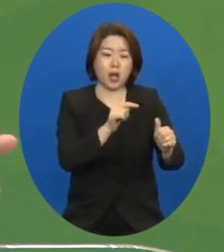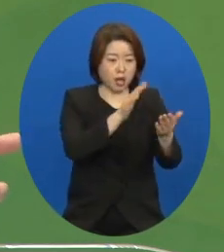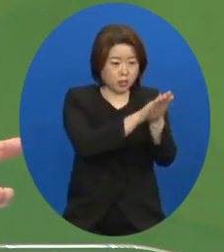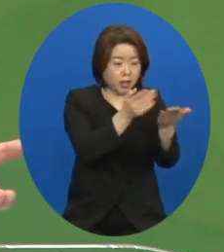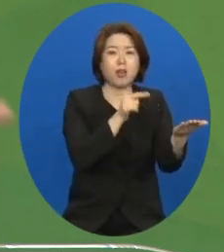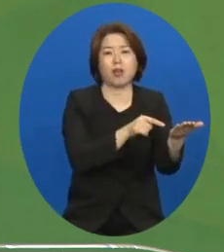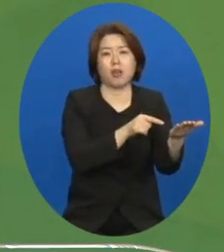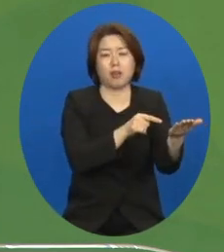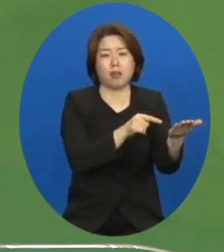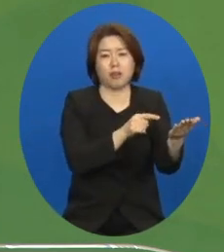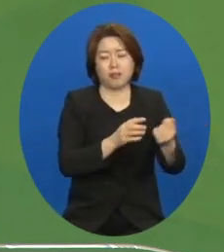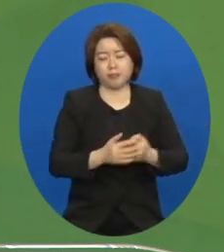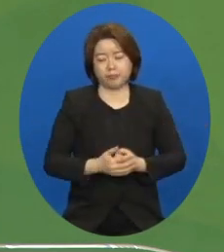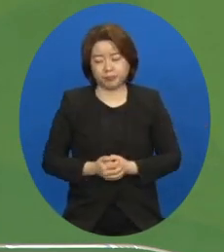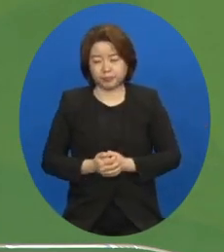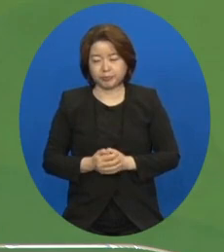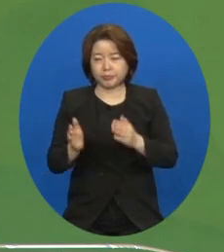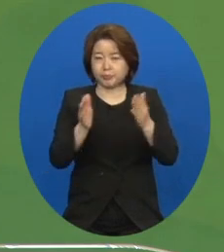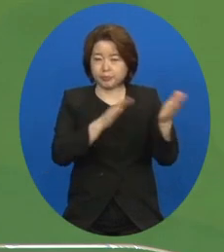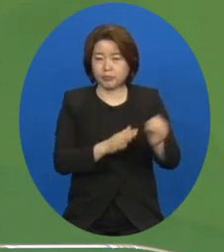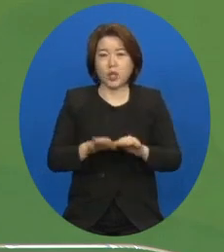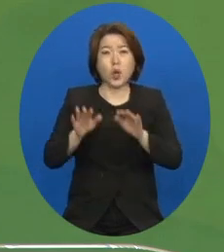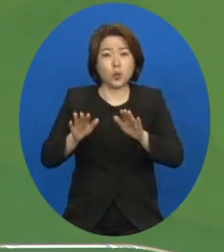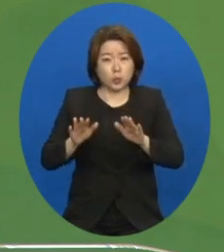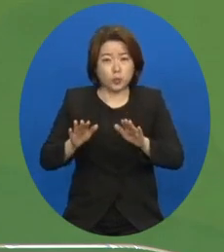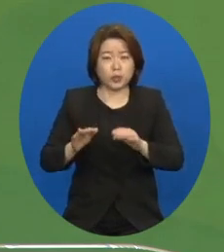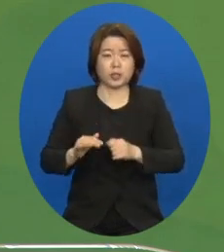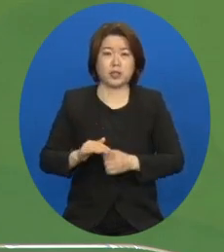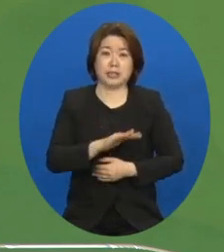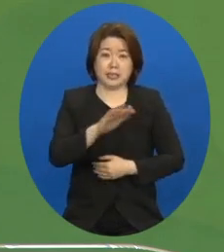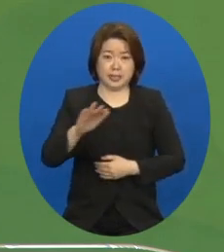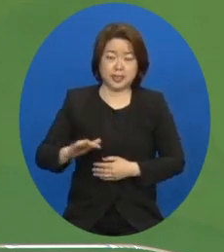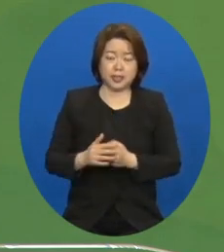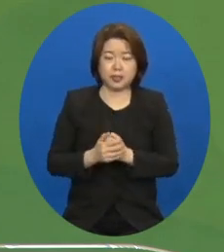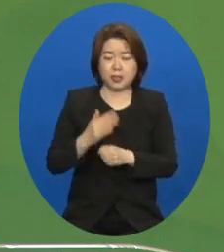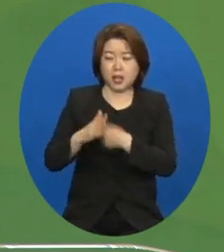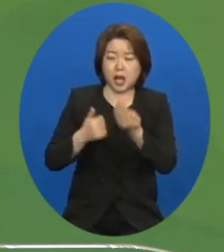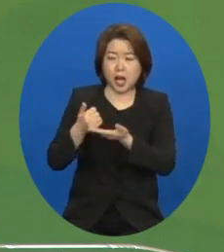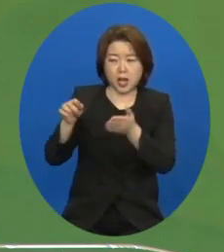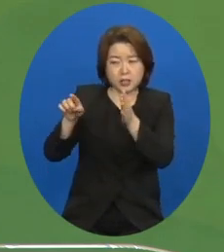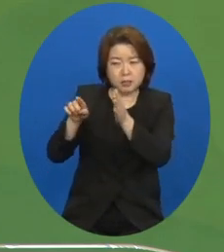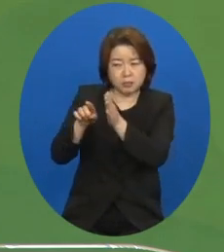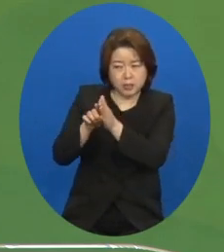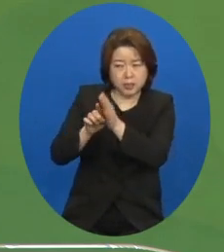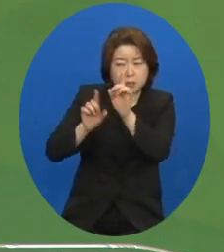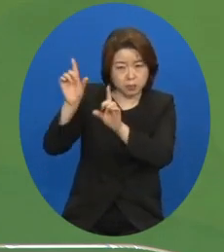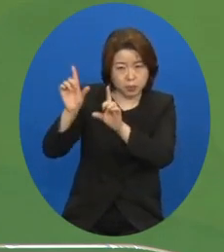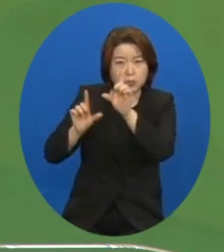여러분, 우리가 지금 하나님을 믿는 우리의 신앙생활이